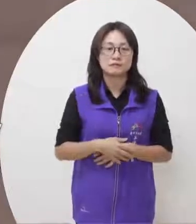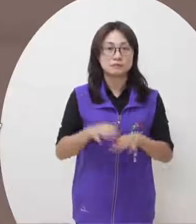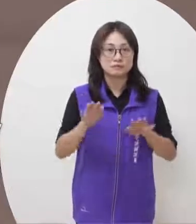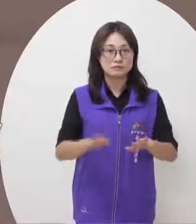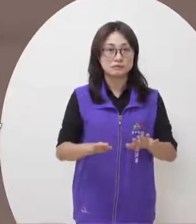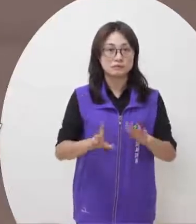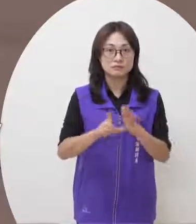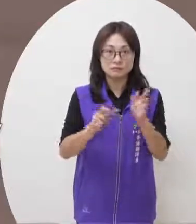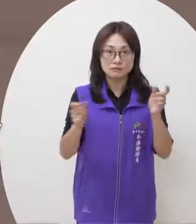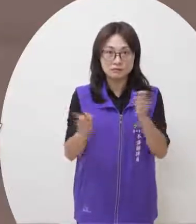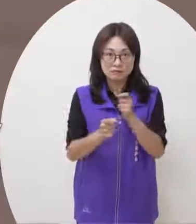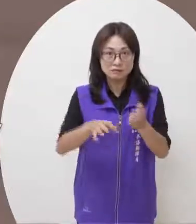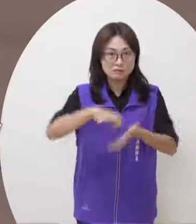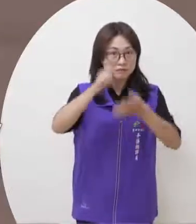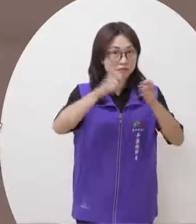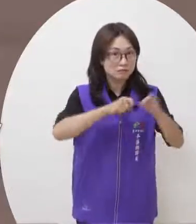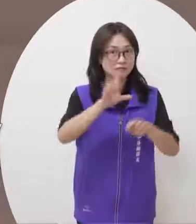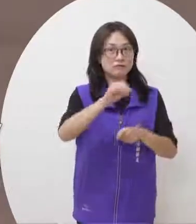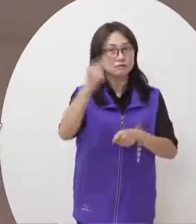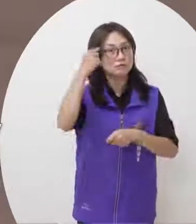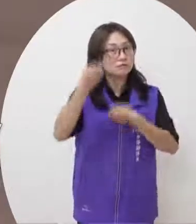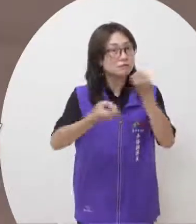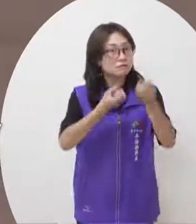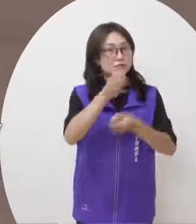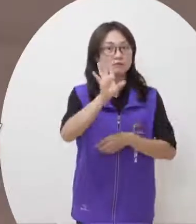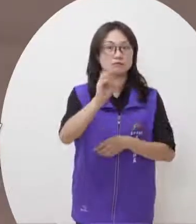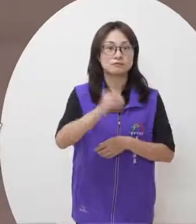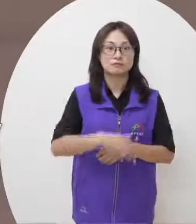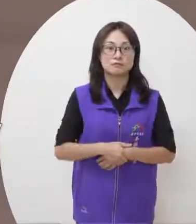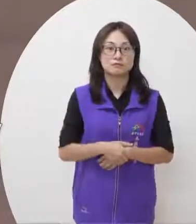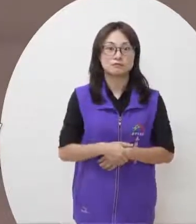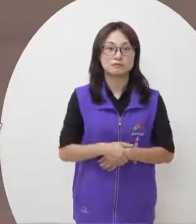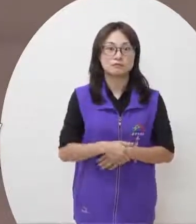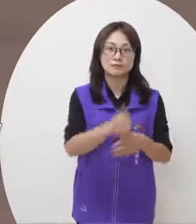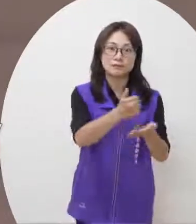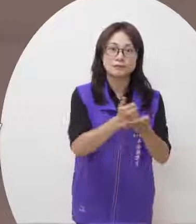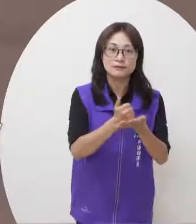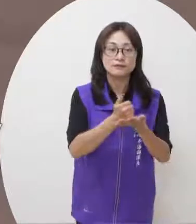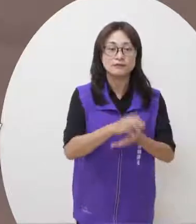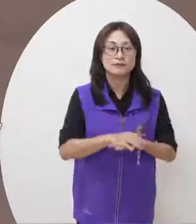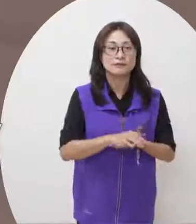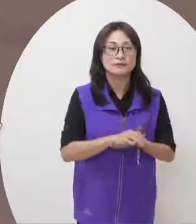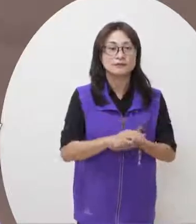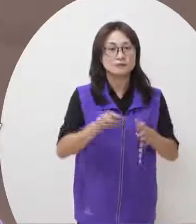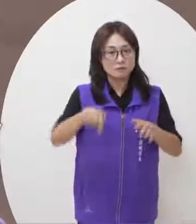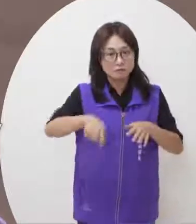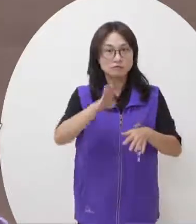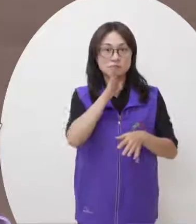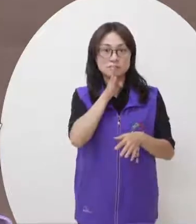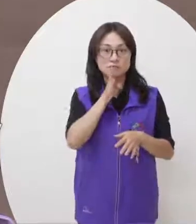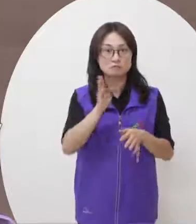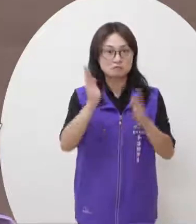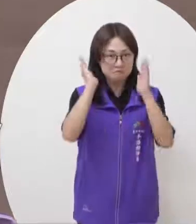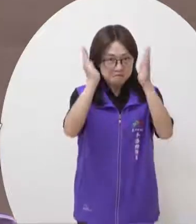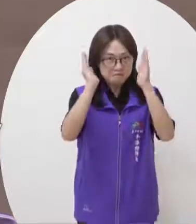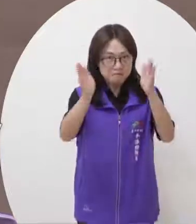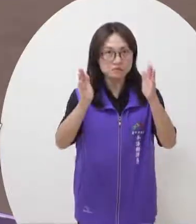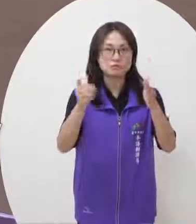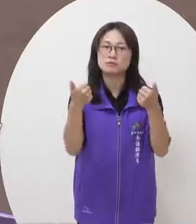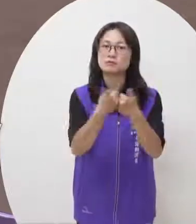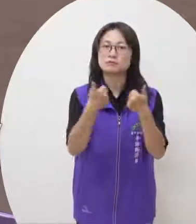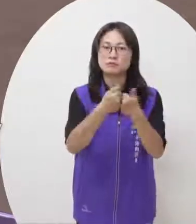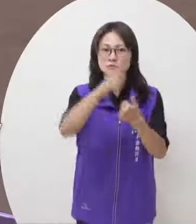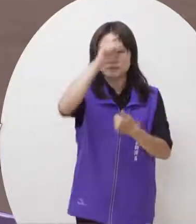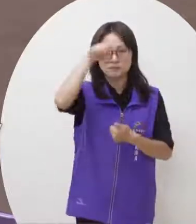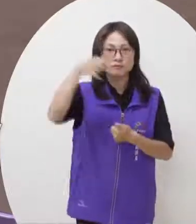有没有要表示意见的？好，谢谢。来，那麻烦哈，因为我们这是正式的会议，所以麻烦报你的这个